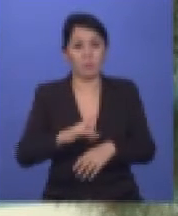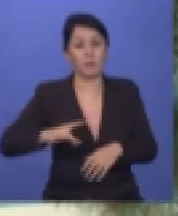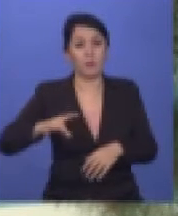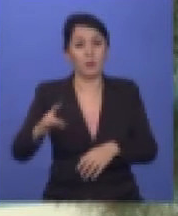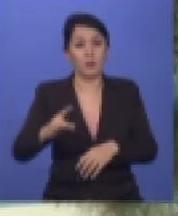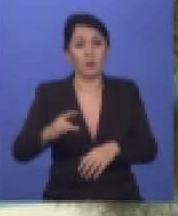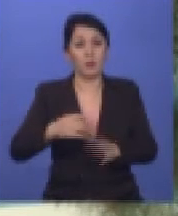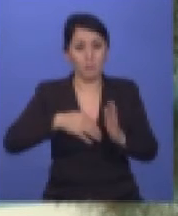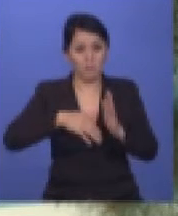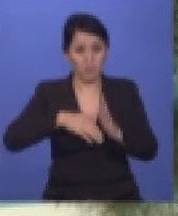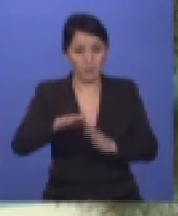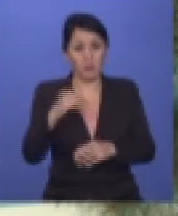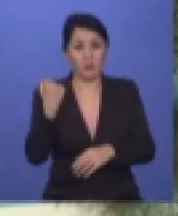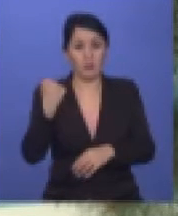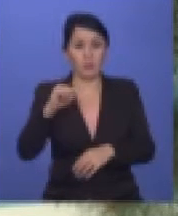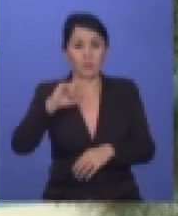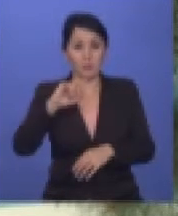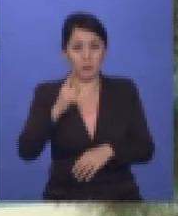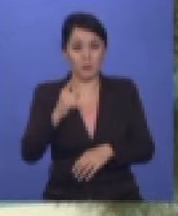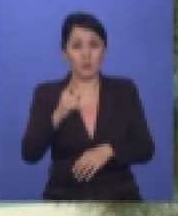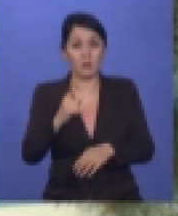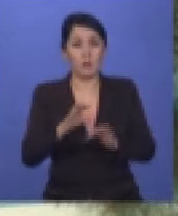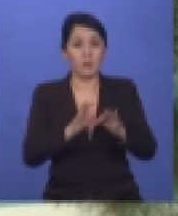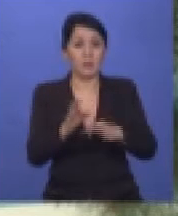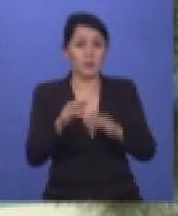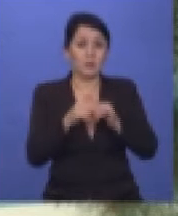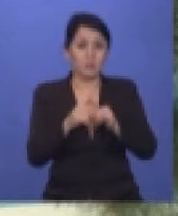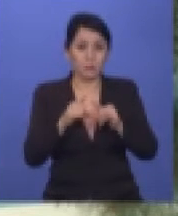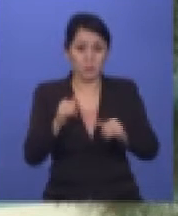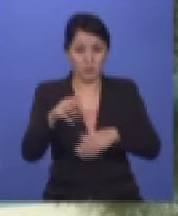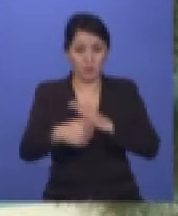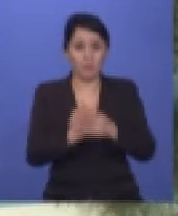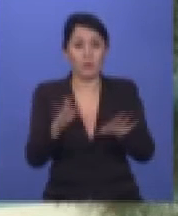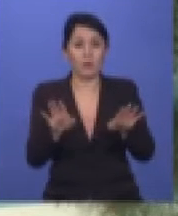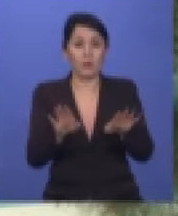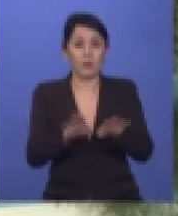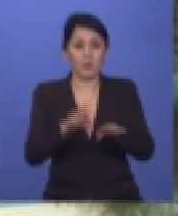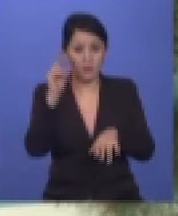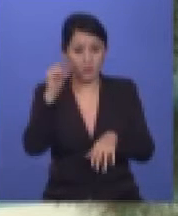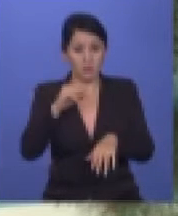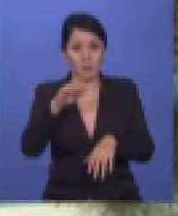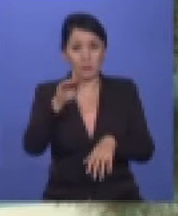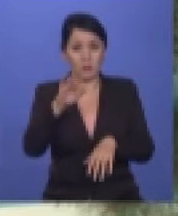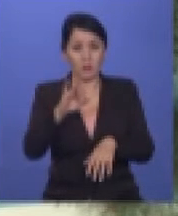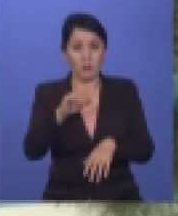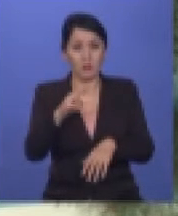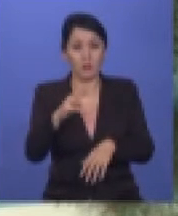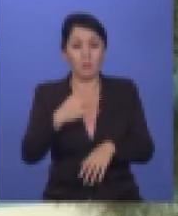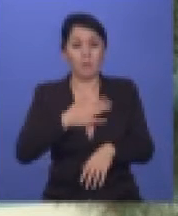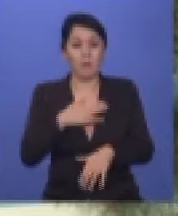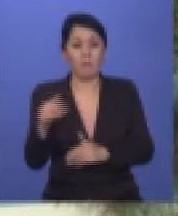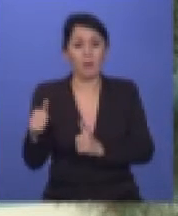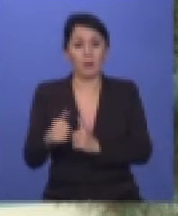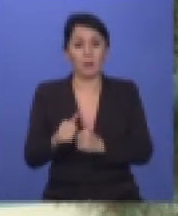региона преодолели многие трудности и подняли отрасль сельского хозяйства на новый уровень. В их числе командитное товарищество «Зенченко